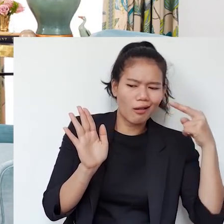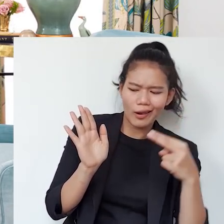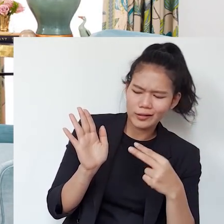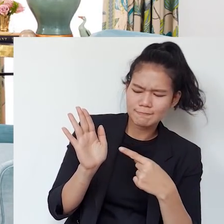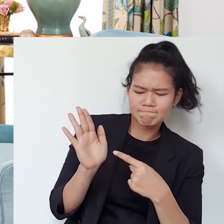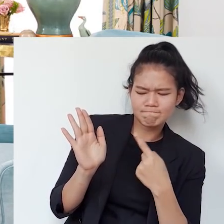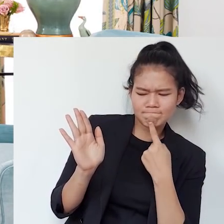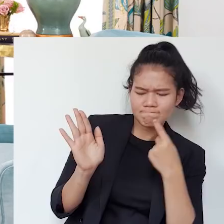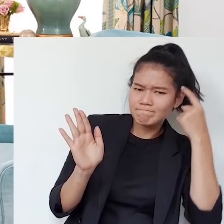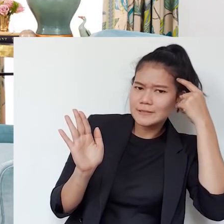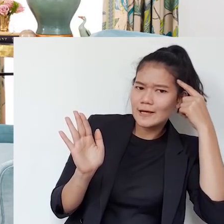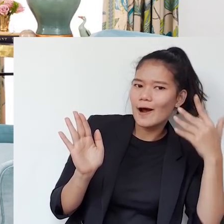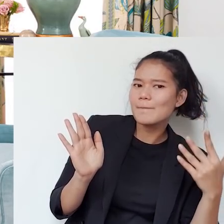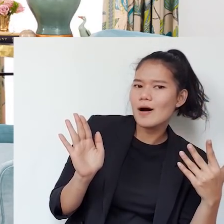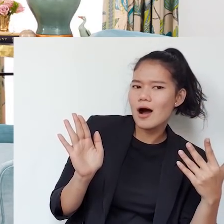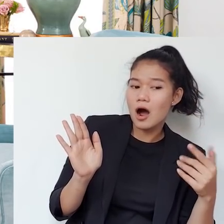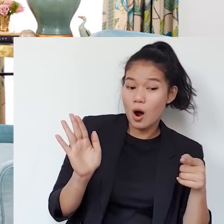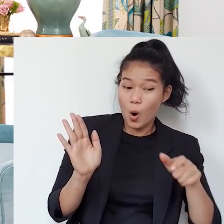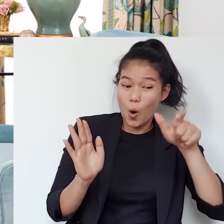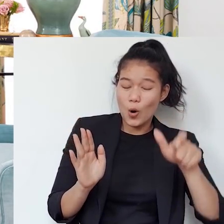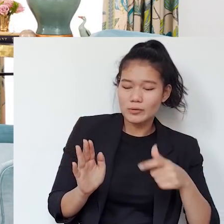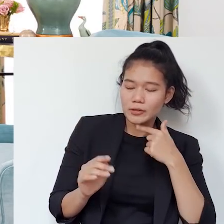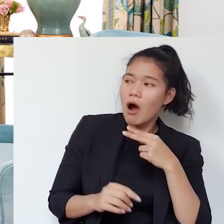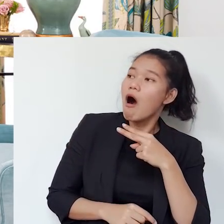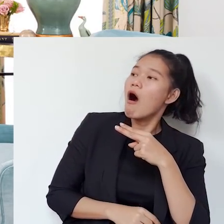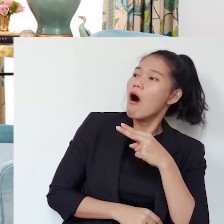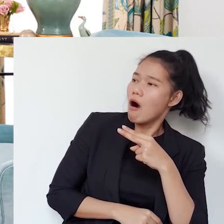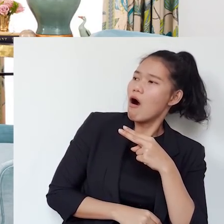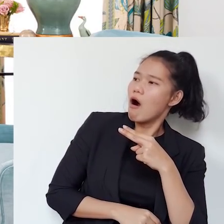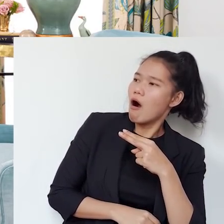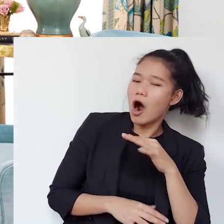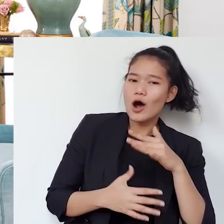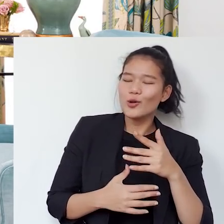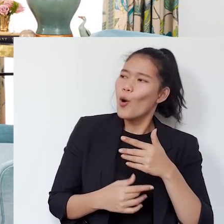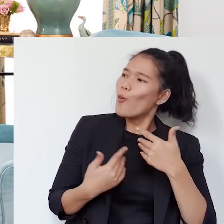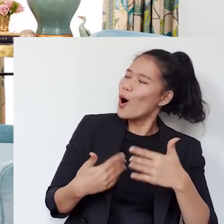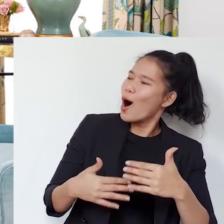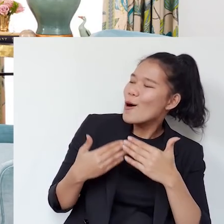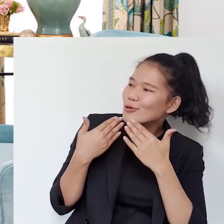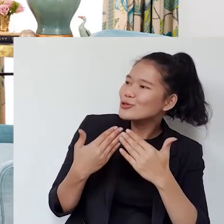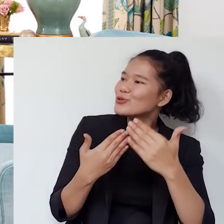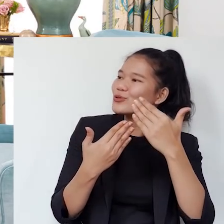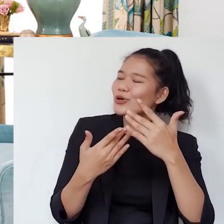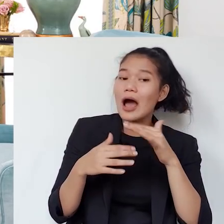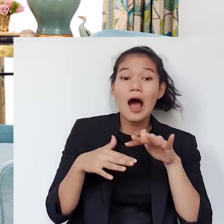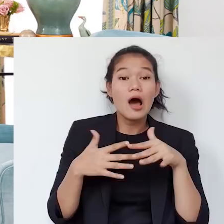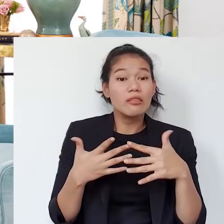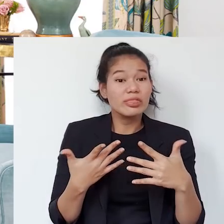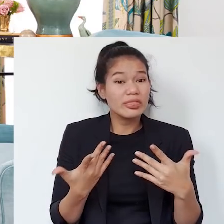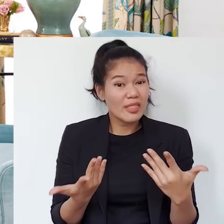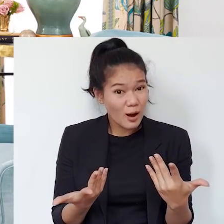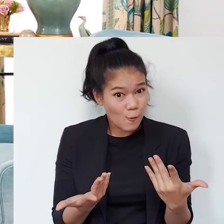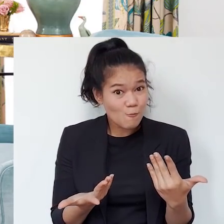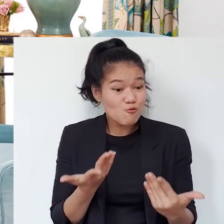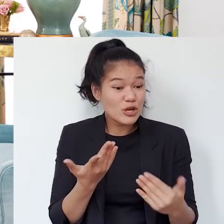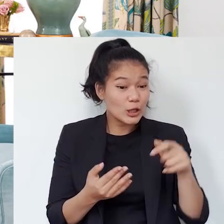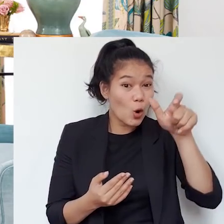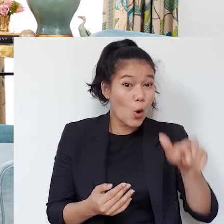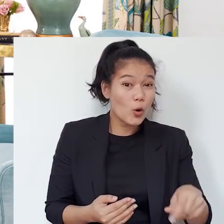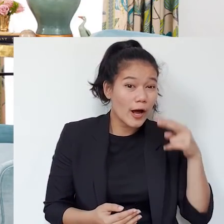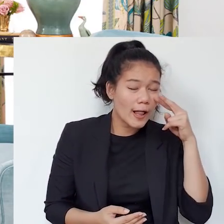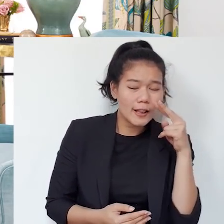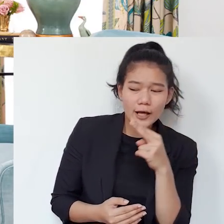ya? Apakah orang akan terbangun? Apakah orang akan ikut bersyukur? Atau jangan-jangan ya